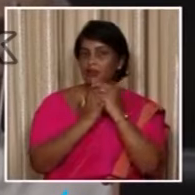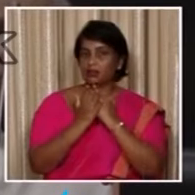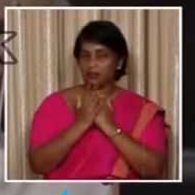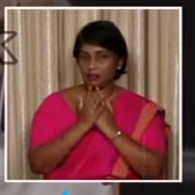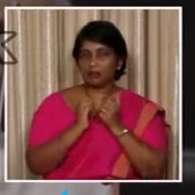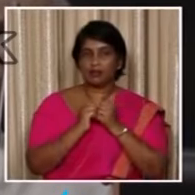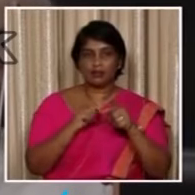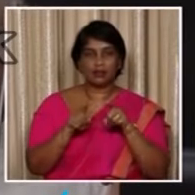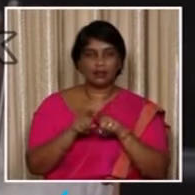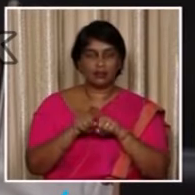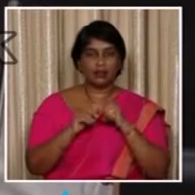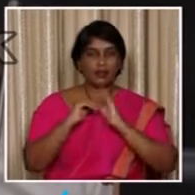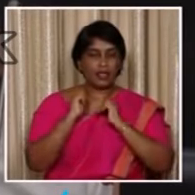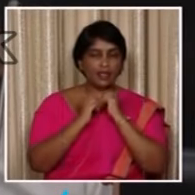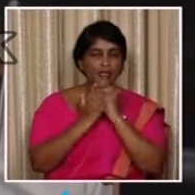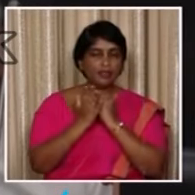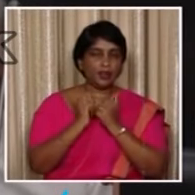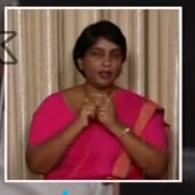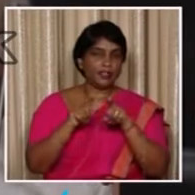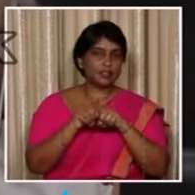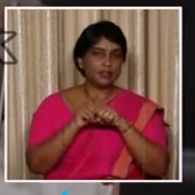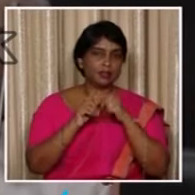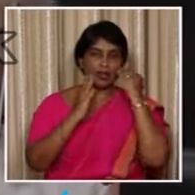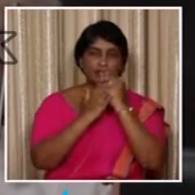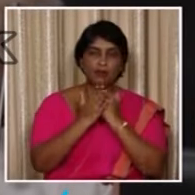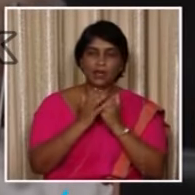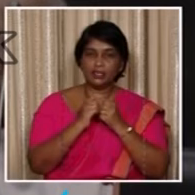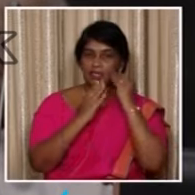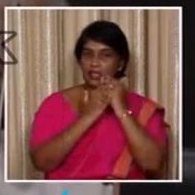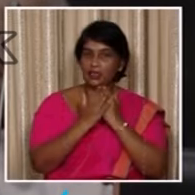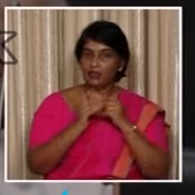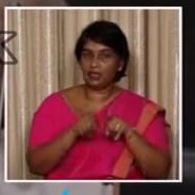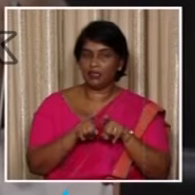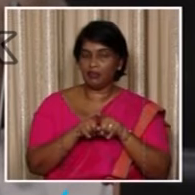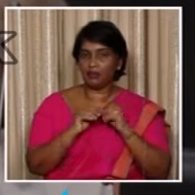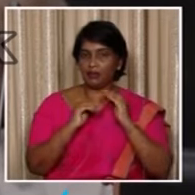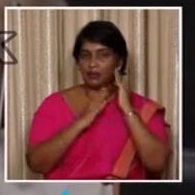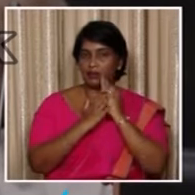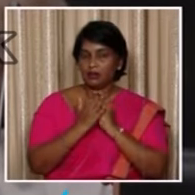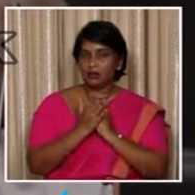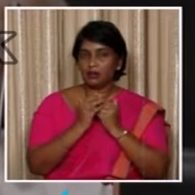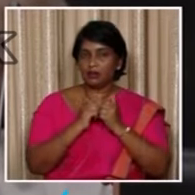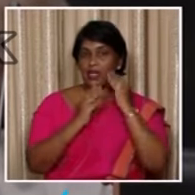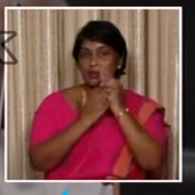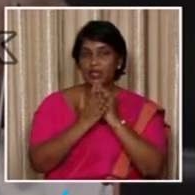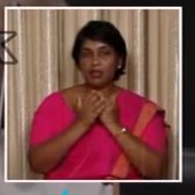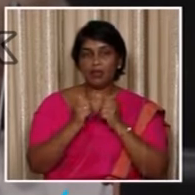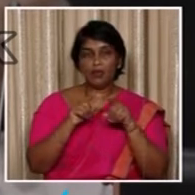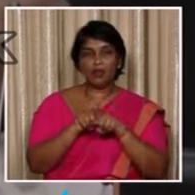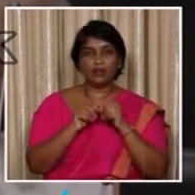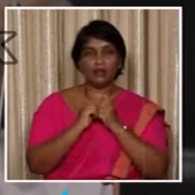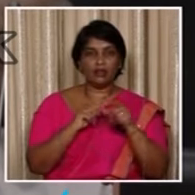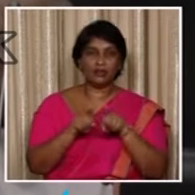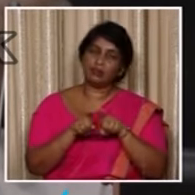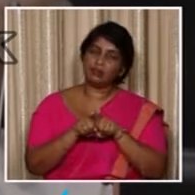ජයග්‍රහණයක්. රටේ බහුතර ජනතාවගේ කැපවීම වෙහෙස වීම නිසා මට අපේ ලංකා මාතාව වැල් පාලමේ එගොඩ කරන්න